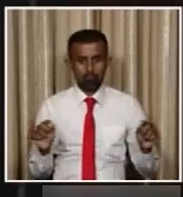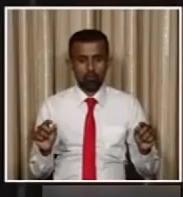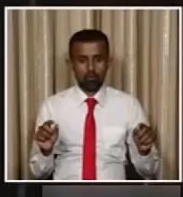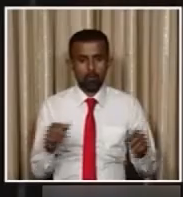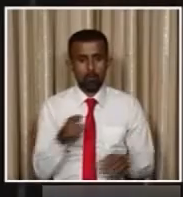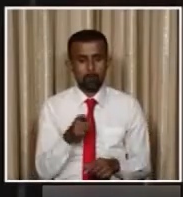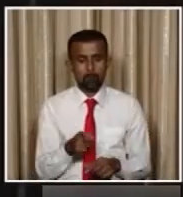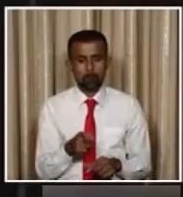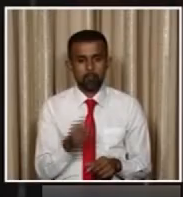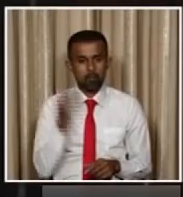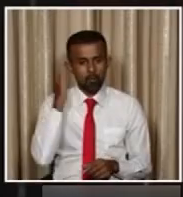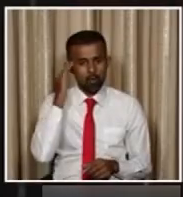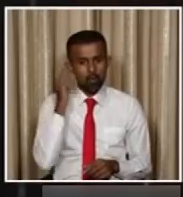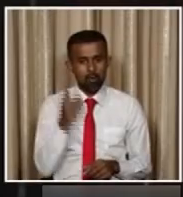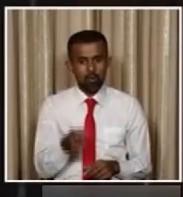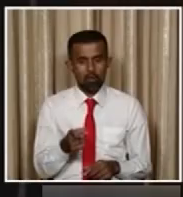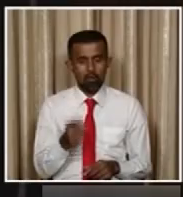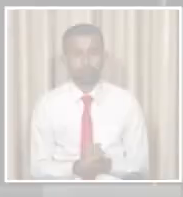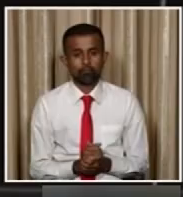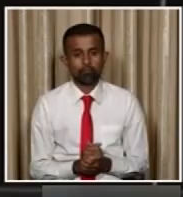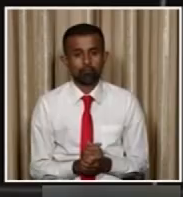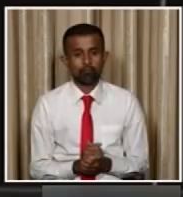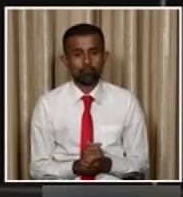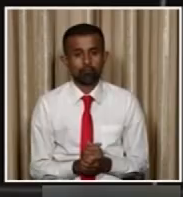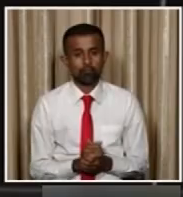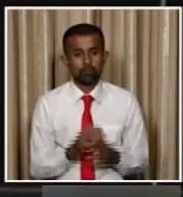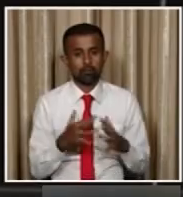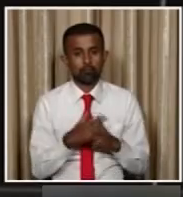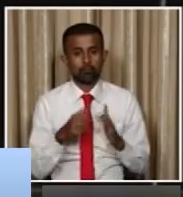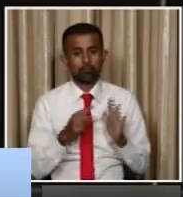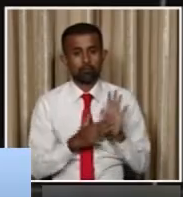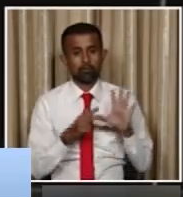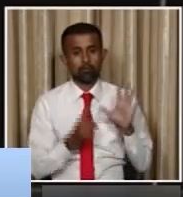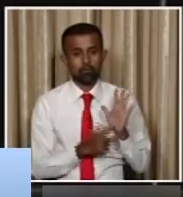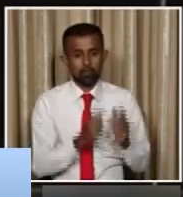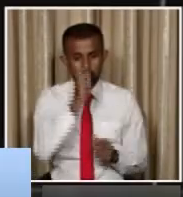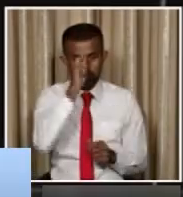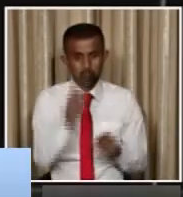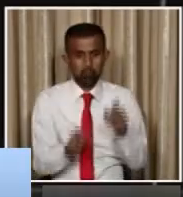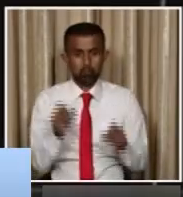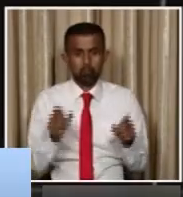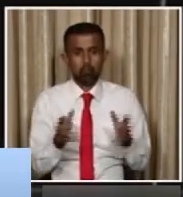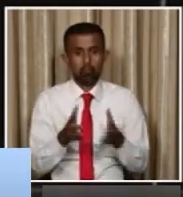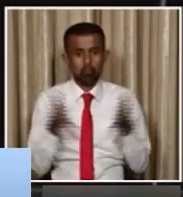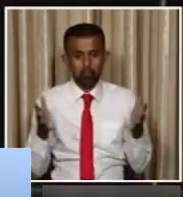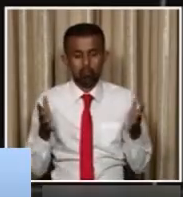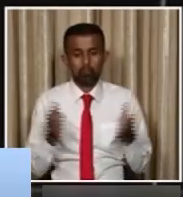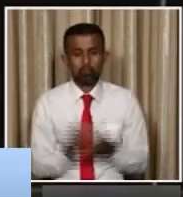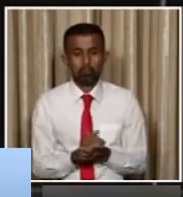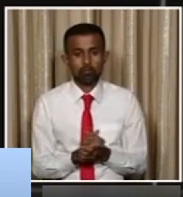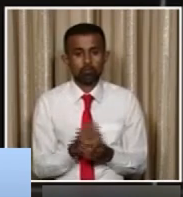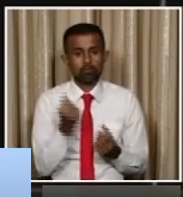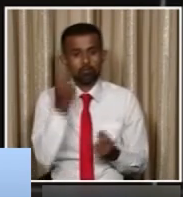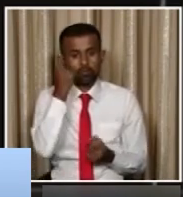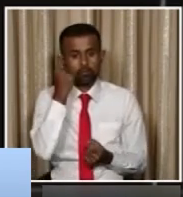මේක කාන්තාවන්ට නැත්නම් ස්ත්‍රීන්ට සීමා කරන්න. විමල් වීරවංශමැතිතුමා ඇතුළු බොහෝ දෙනෙක් ඔවුන්ගේ